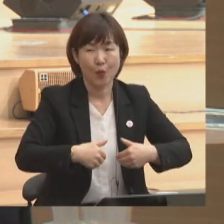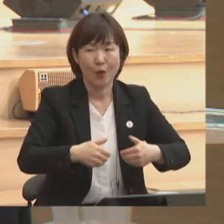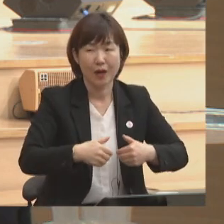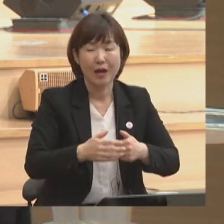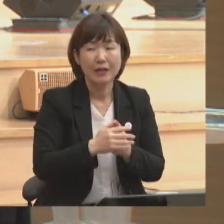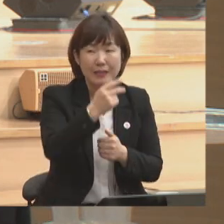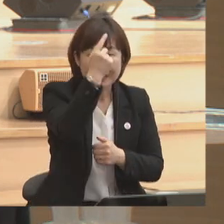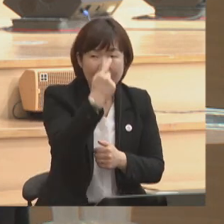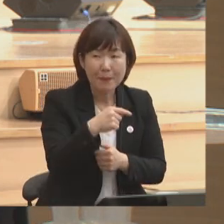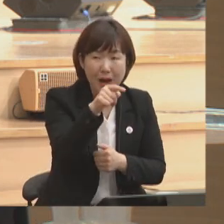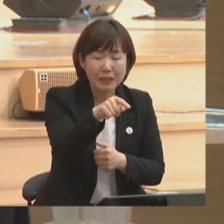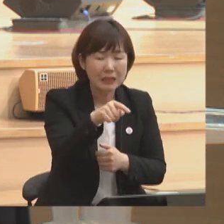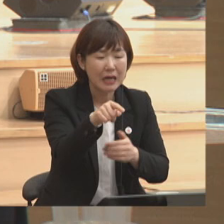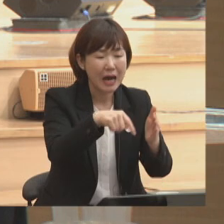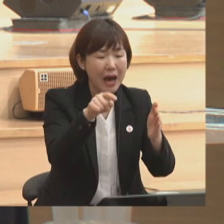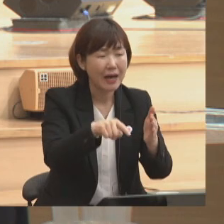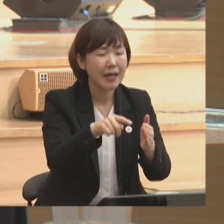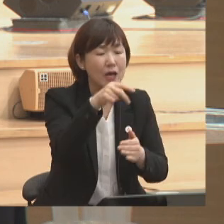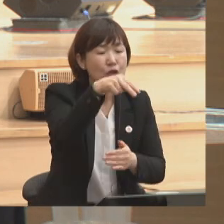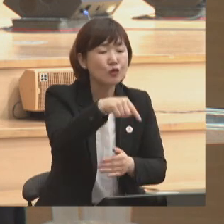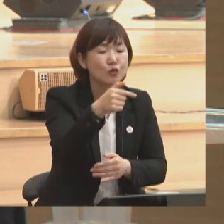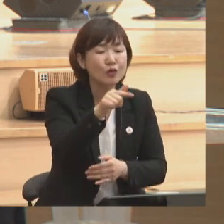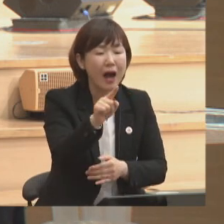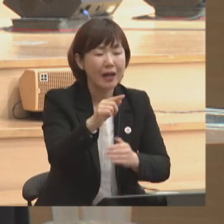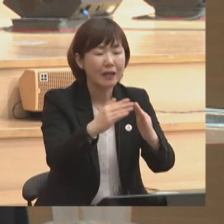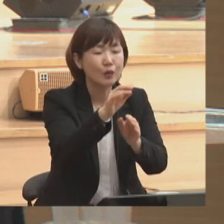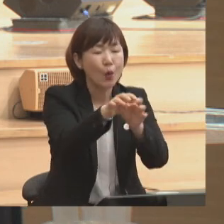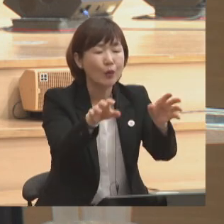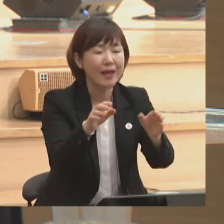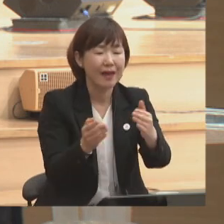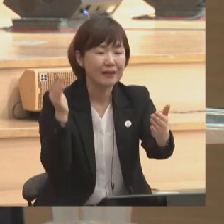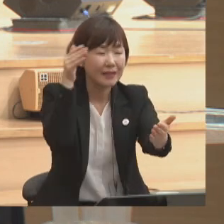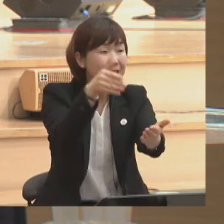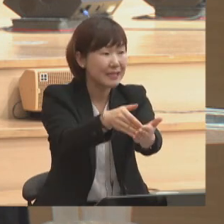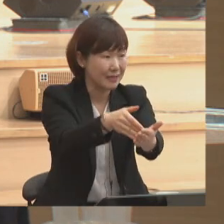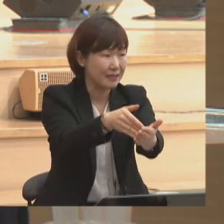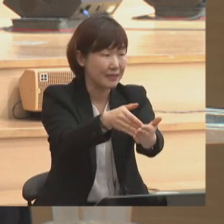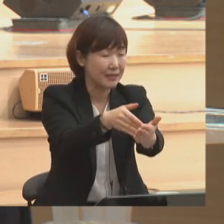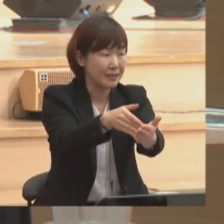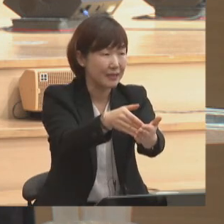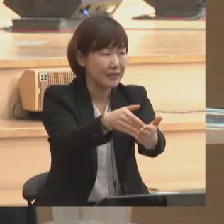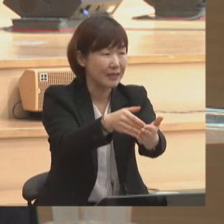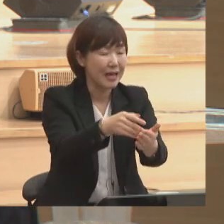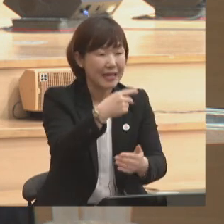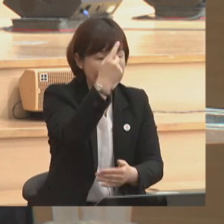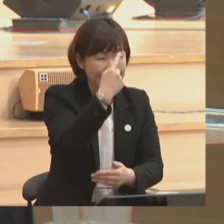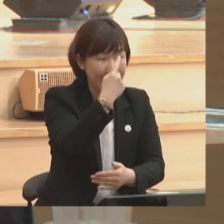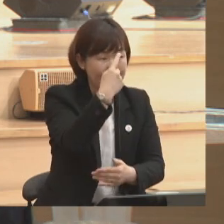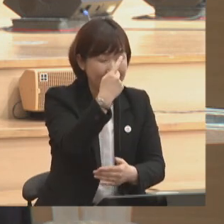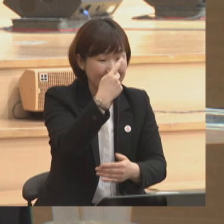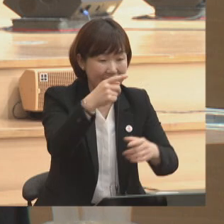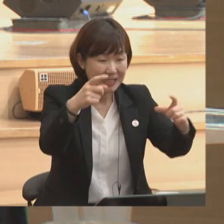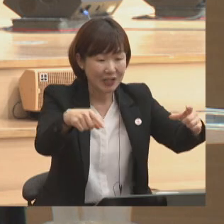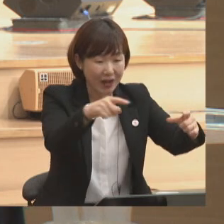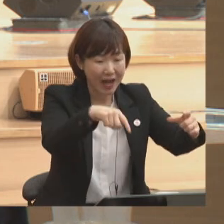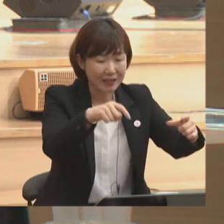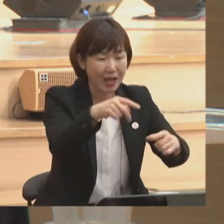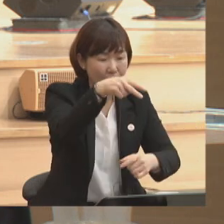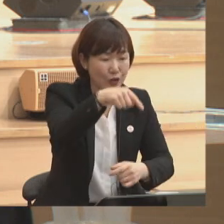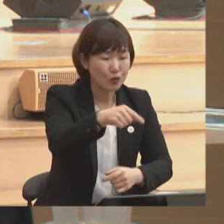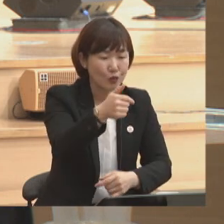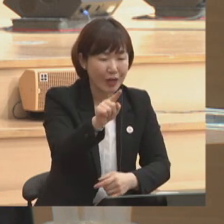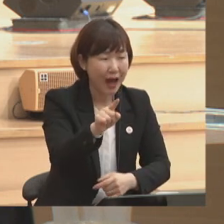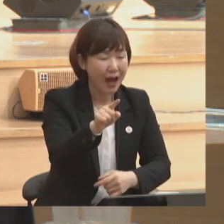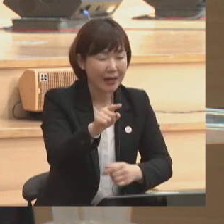하겠는지라. 사마리아에 있는 수가라 하는 동네에 이르시니. 아멘. 수가라 하는 동네의